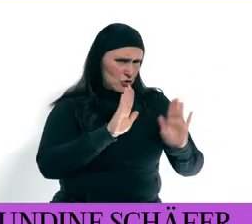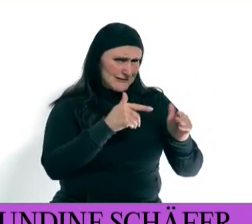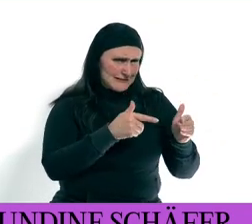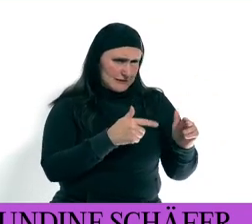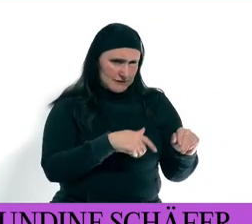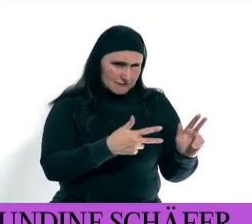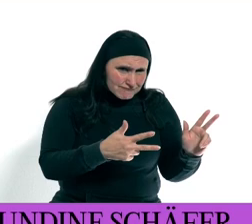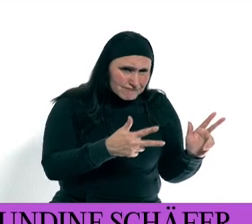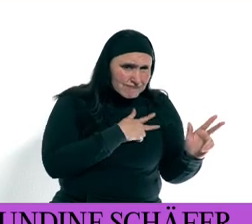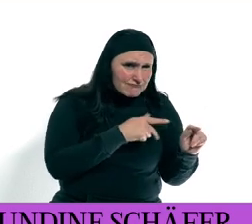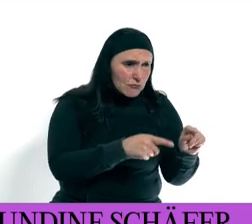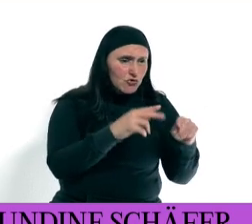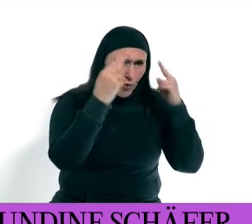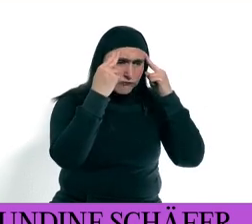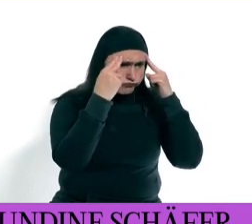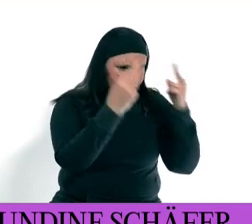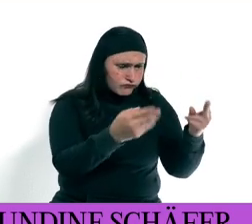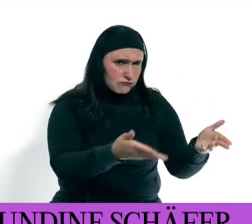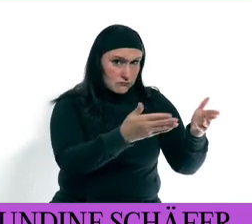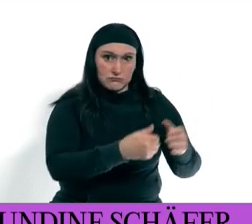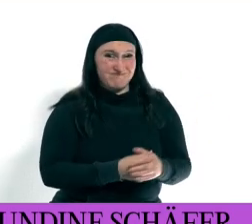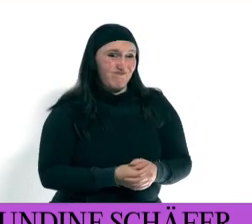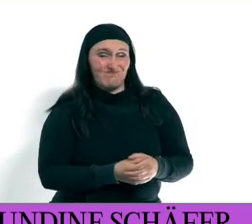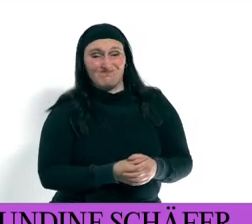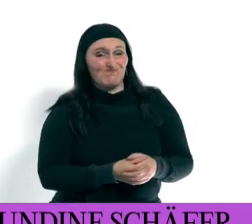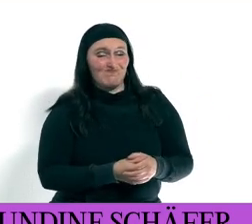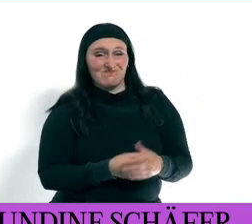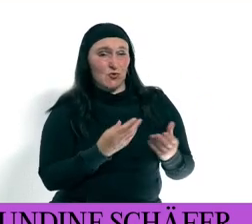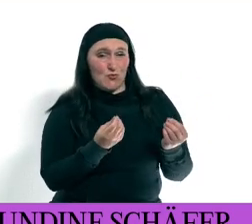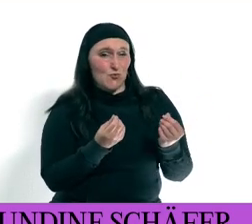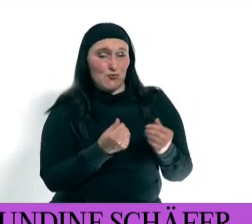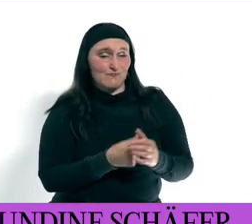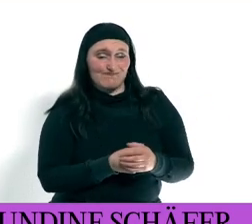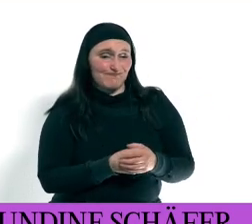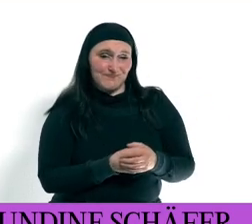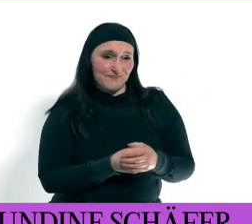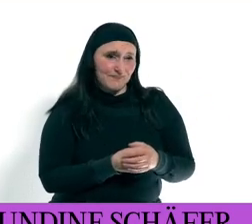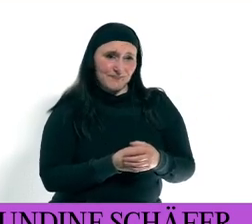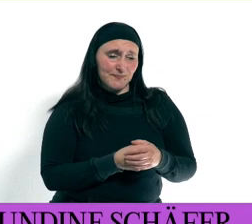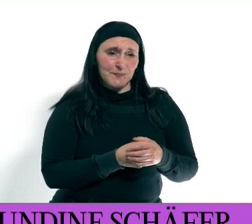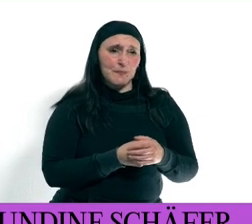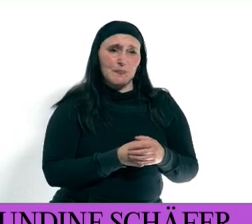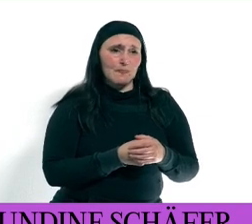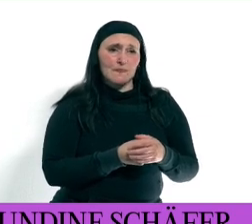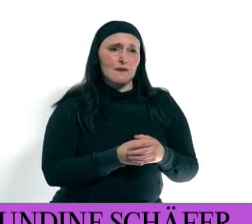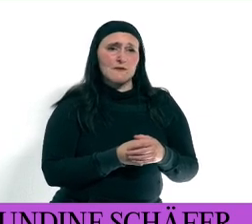ist eine Militärregierung durch eine Demokratie abgesetzt worden, wobei ich das Gefühl habe, dass das nicht so ist, wie ich